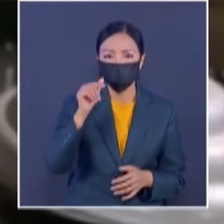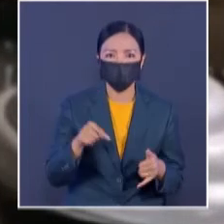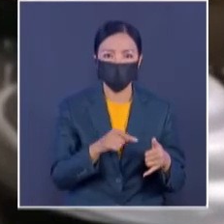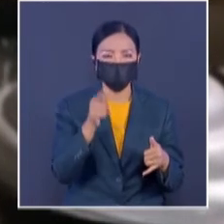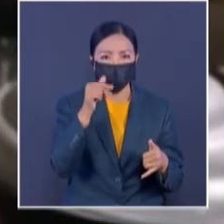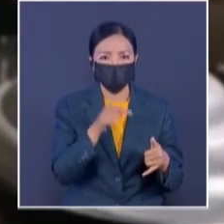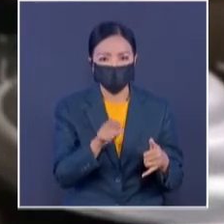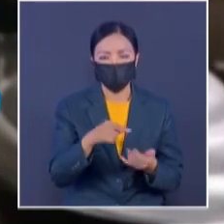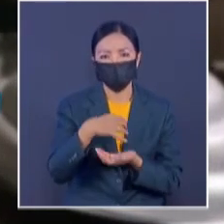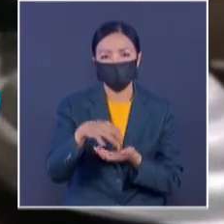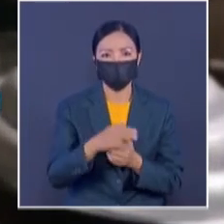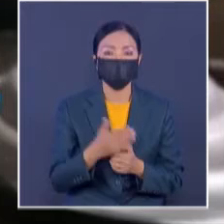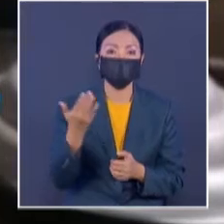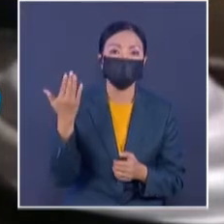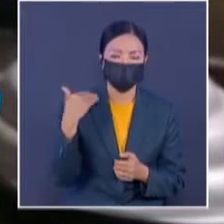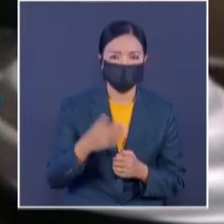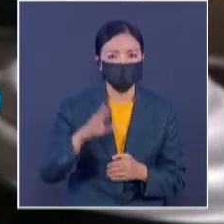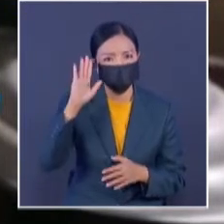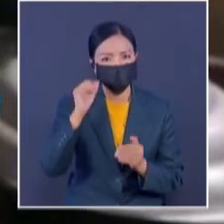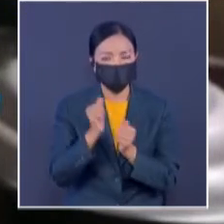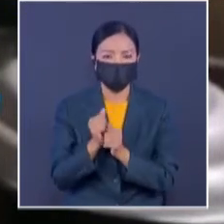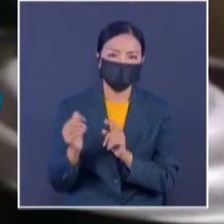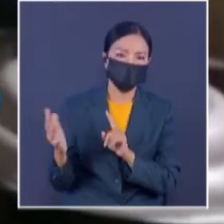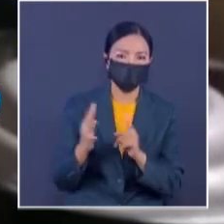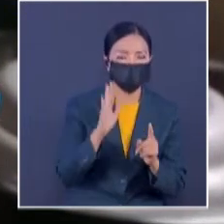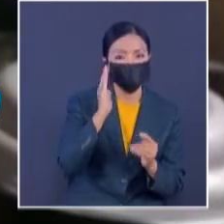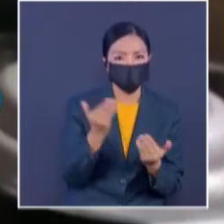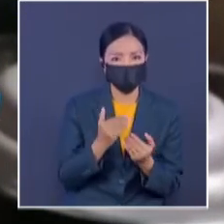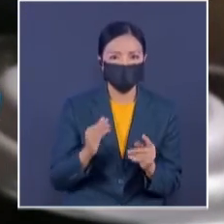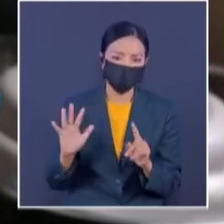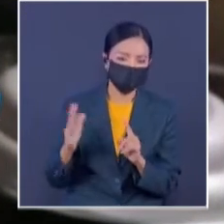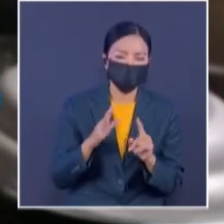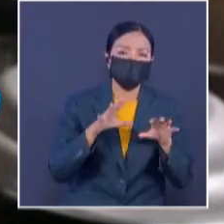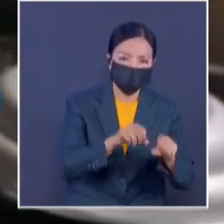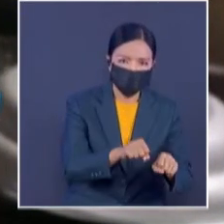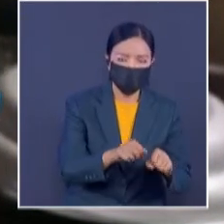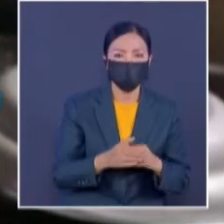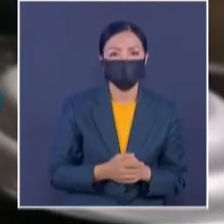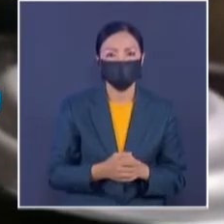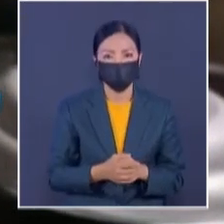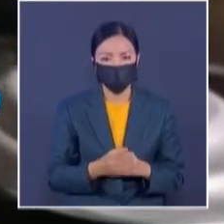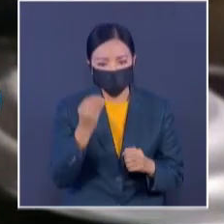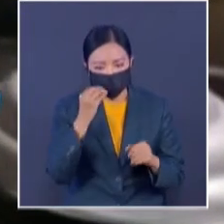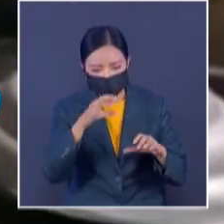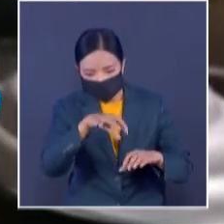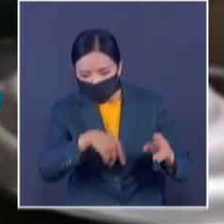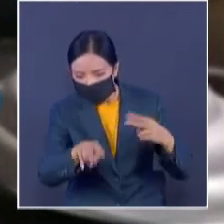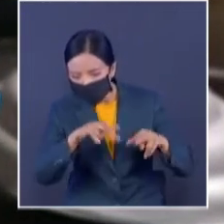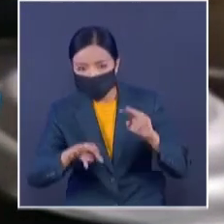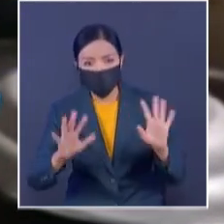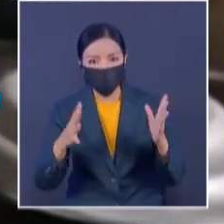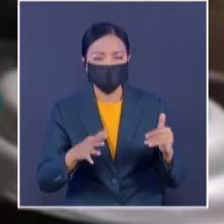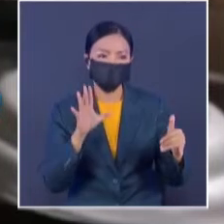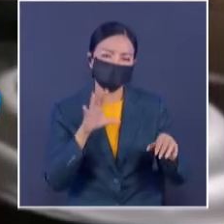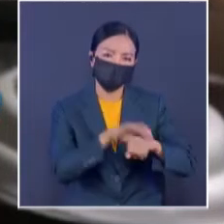แม่นายต้อมเนี่ยนะครับก็เล่าเหตุการณ์ว่าวันเกิดเหตุเนี่ยตำรวจมาเจอลูกชายเจอปุ๊บก็เข้ามาจับเมื่อเข้าไปค้นบ้านไม่เจออะไรก็